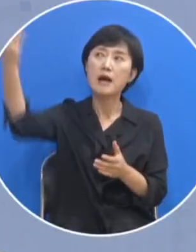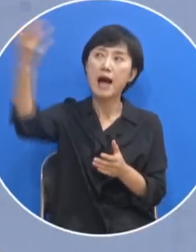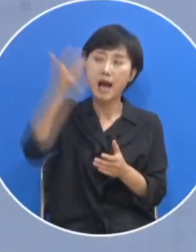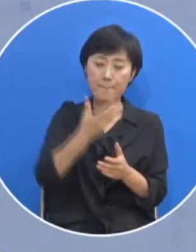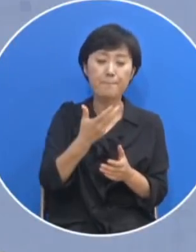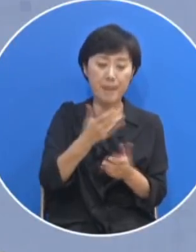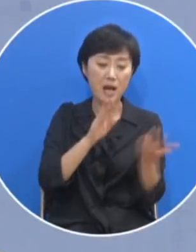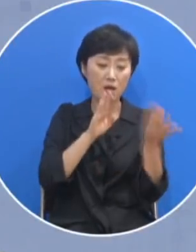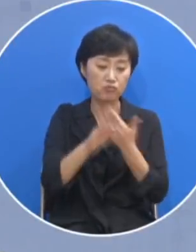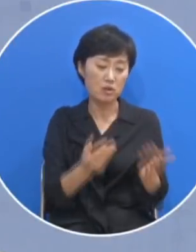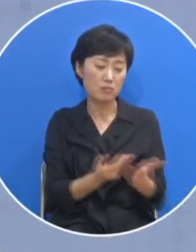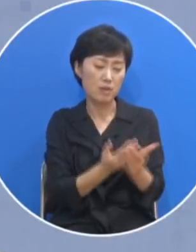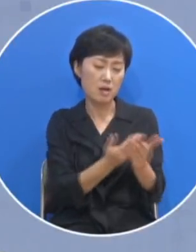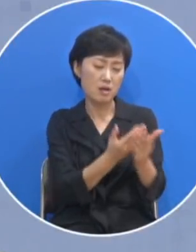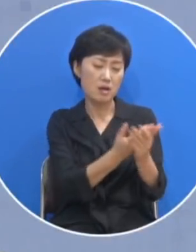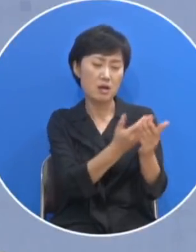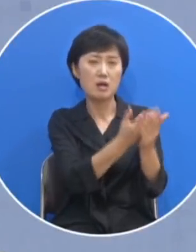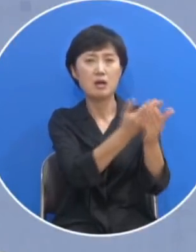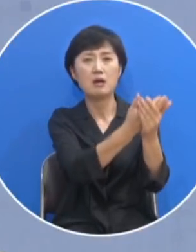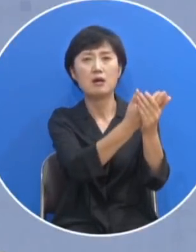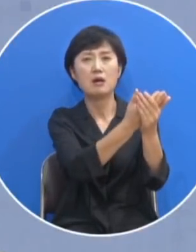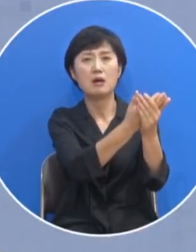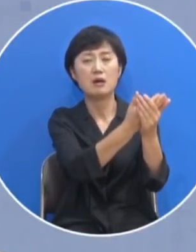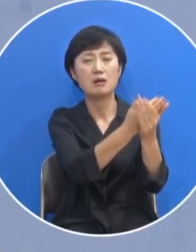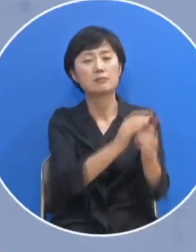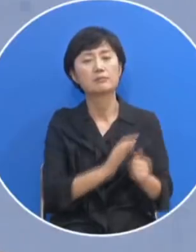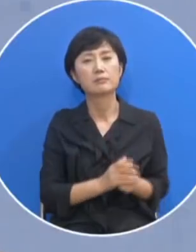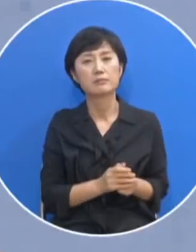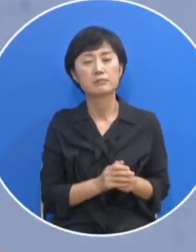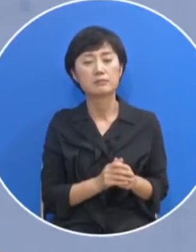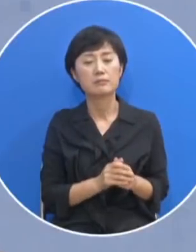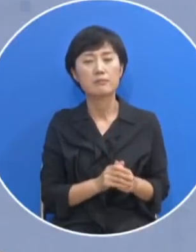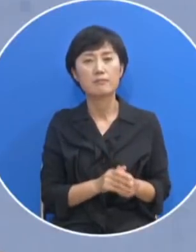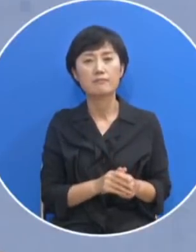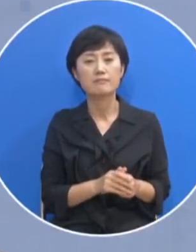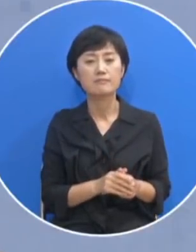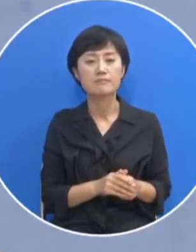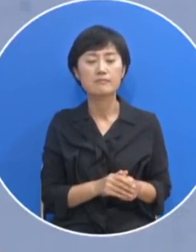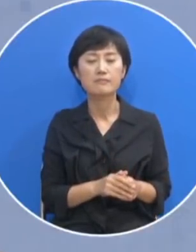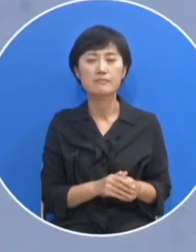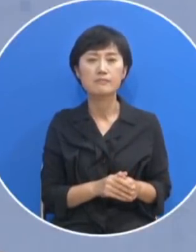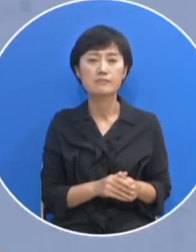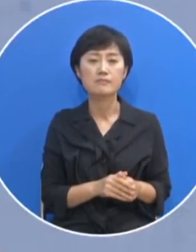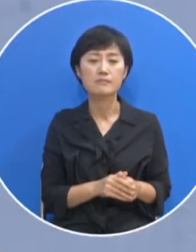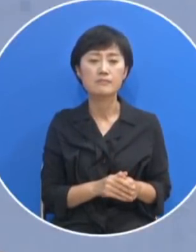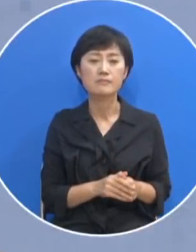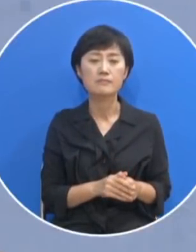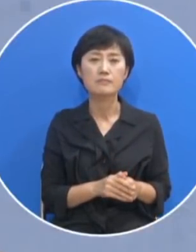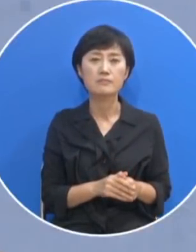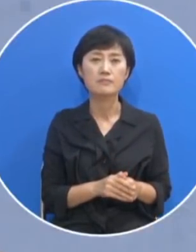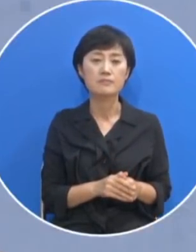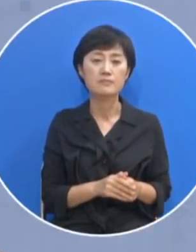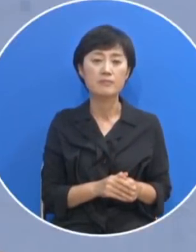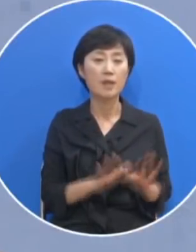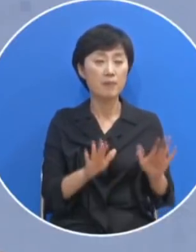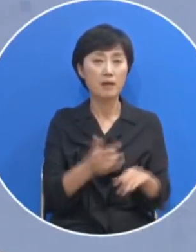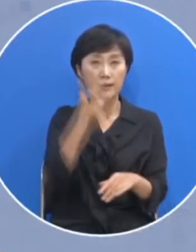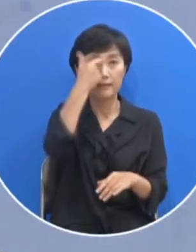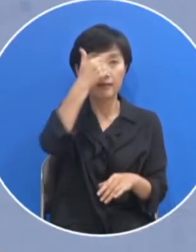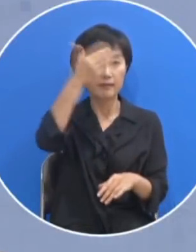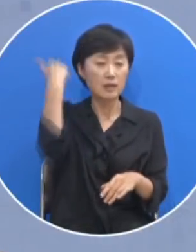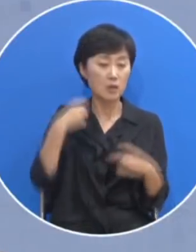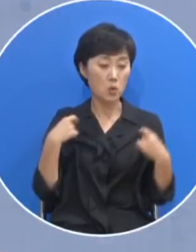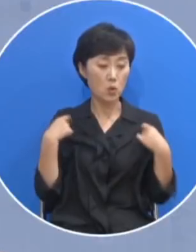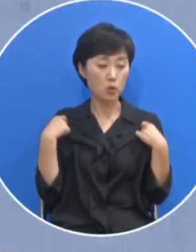no power 아 건축이 보지 브랜드팟 졌소 달 그러 가지고 머리 줘 얻어 나설 암호명